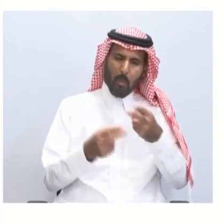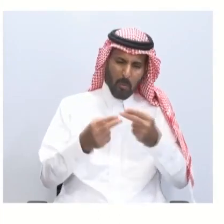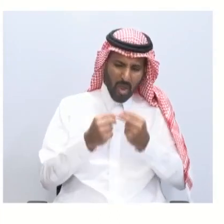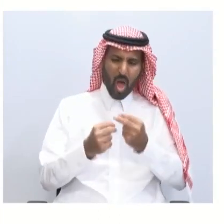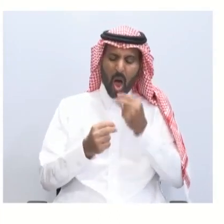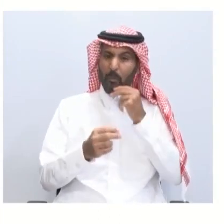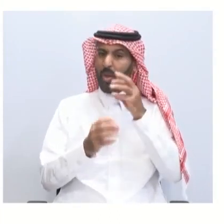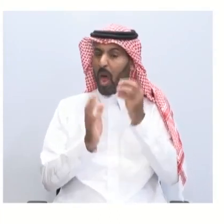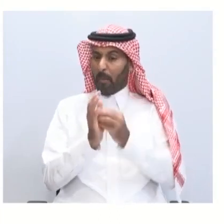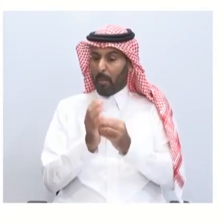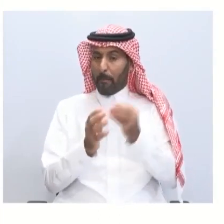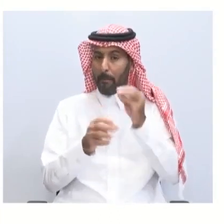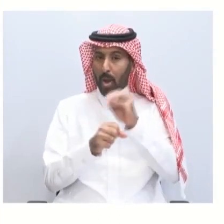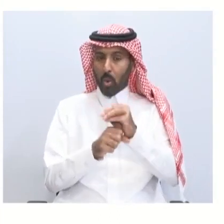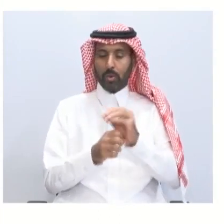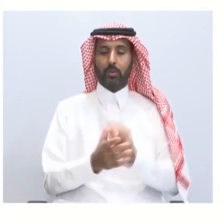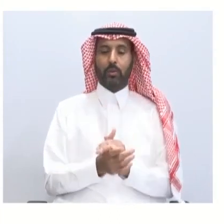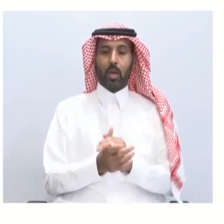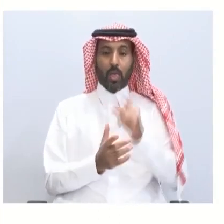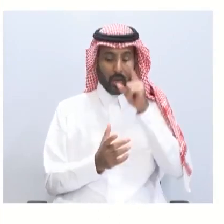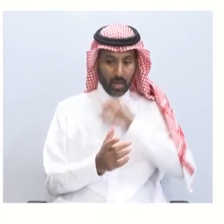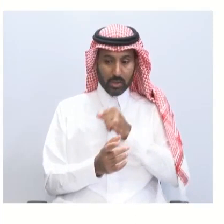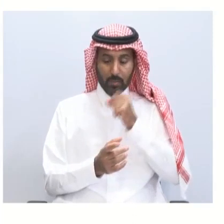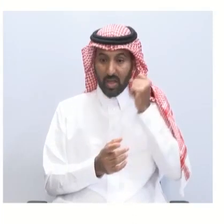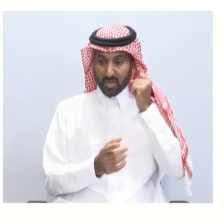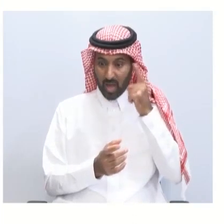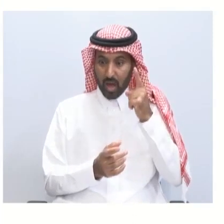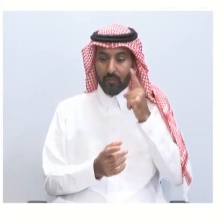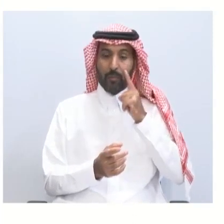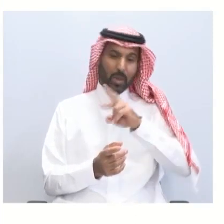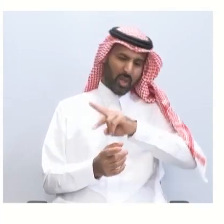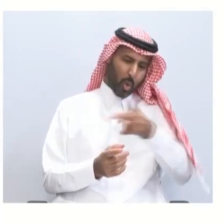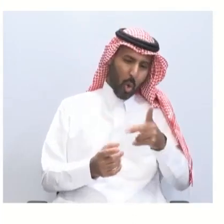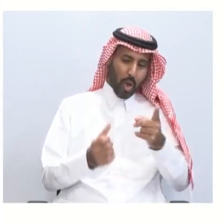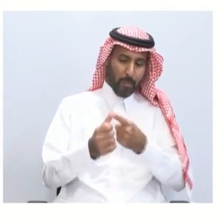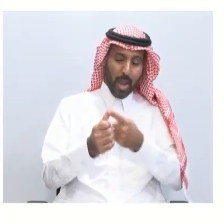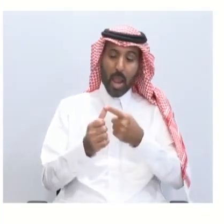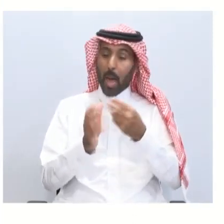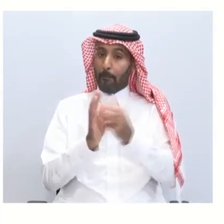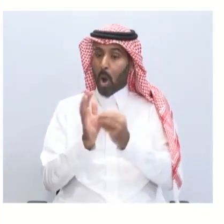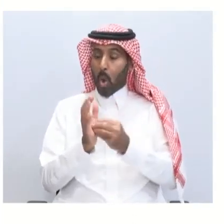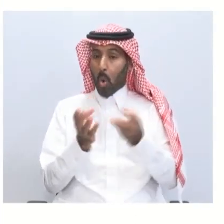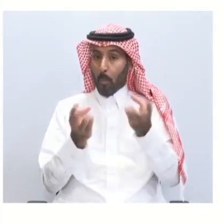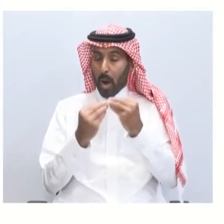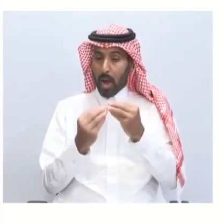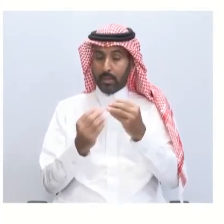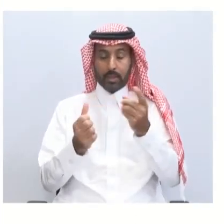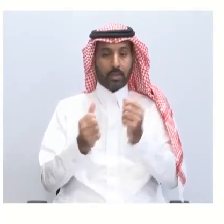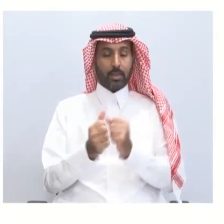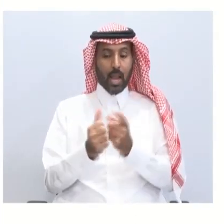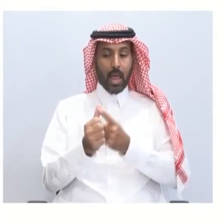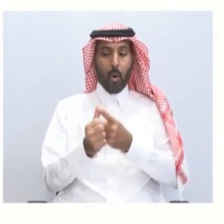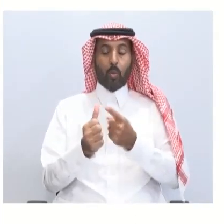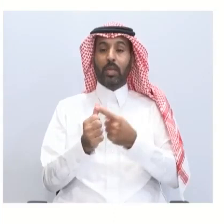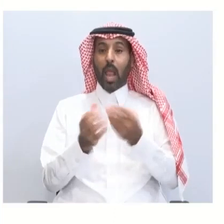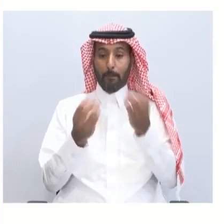منها ولهذا يجب ان يفرق بين نوعين من المعلومات المعلومات